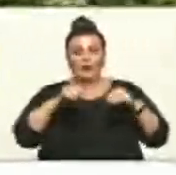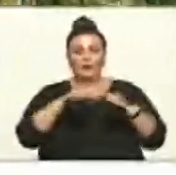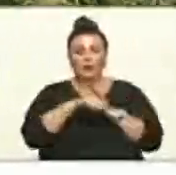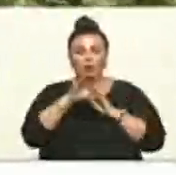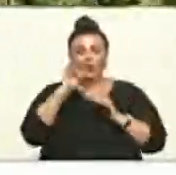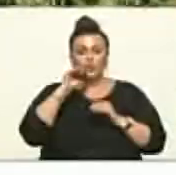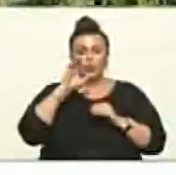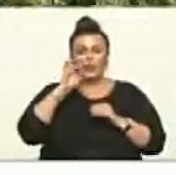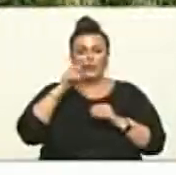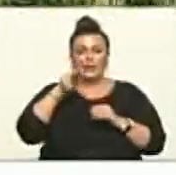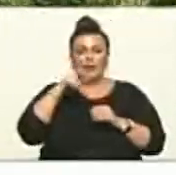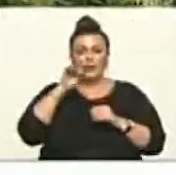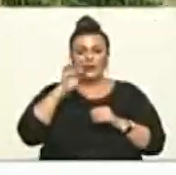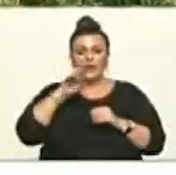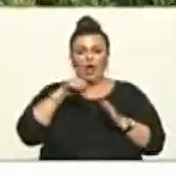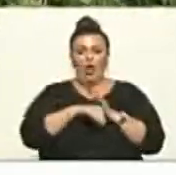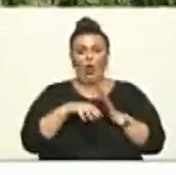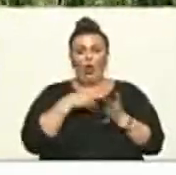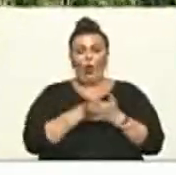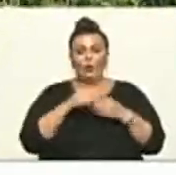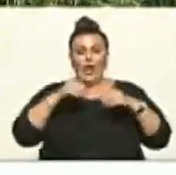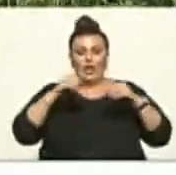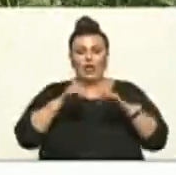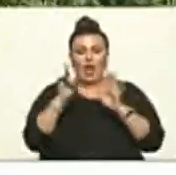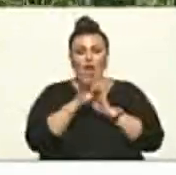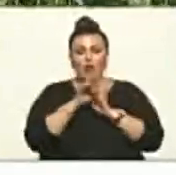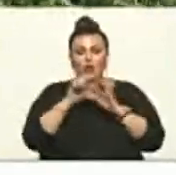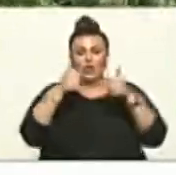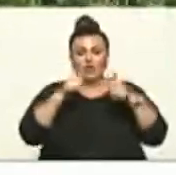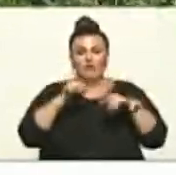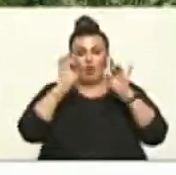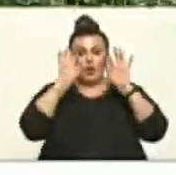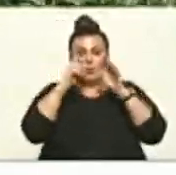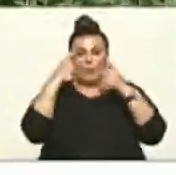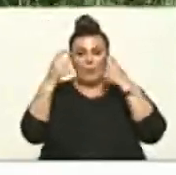subsidiya almaq üçün öz əkinlərini elektron kənd təsərrüfat informasiya sistemində bəyan